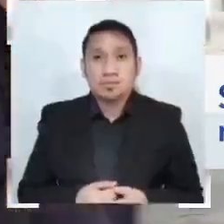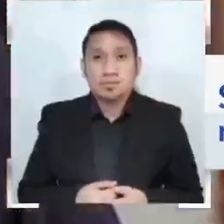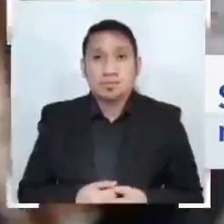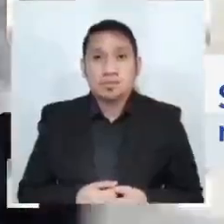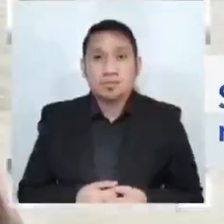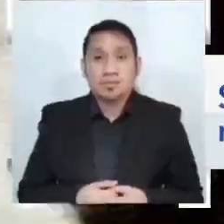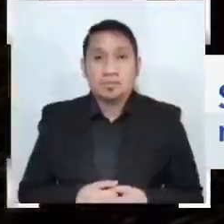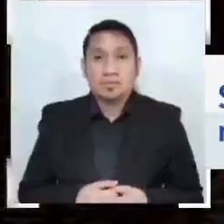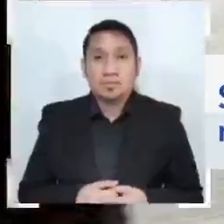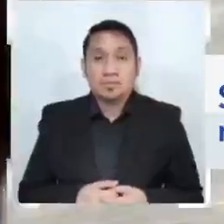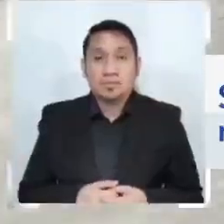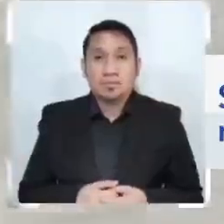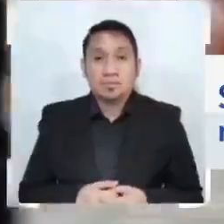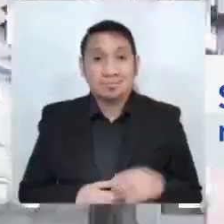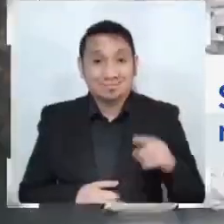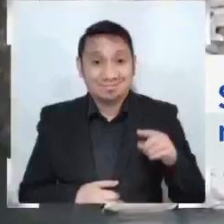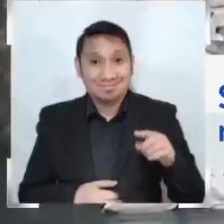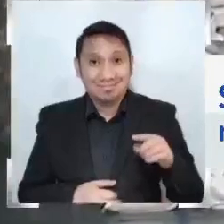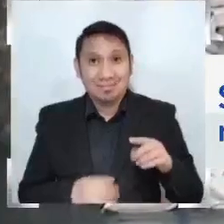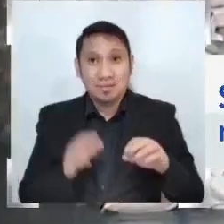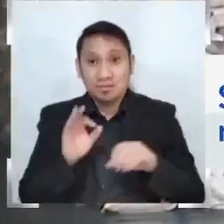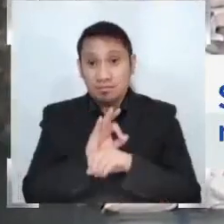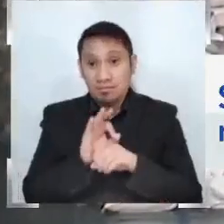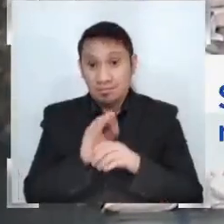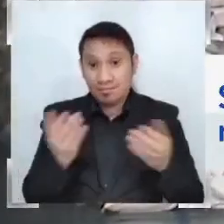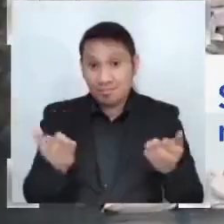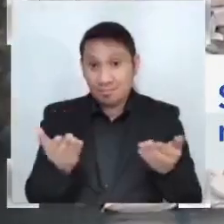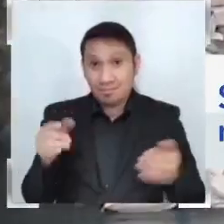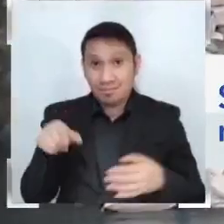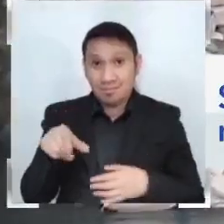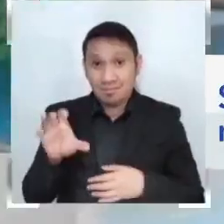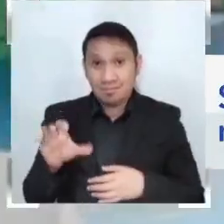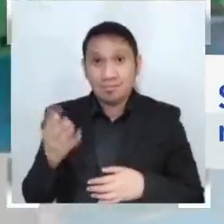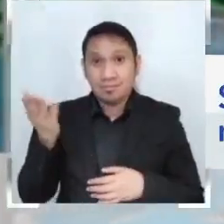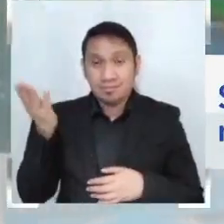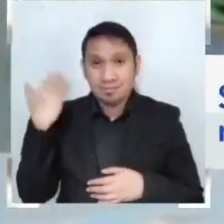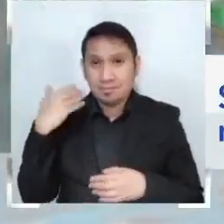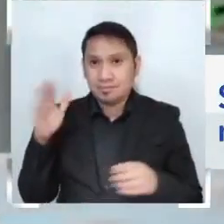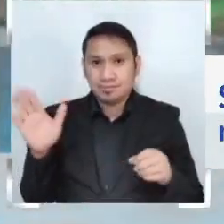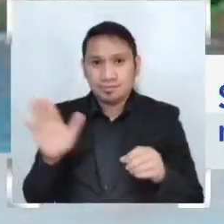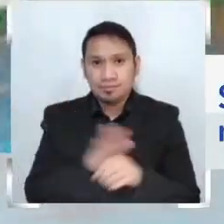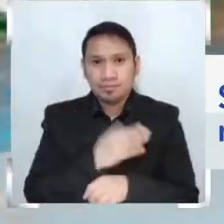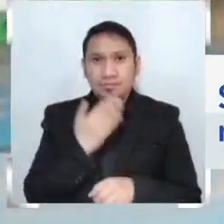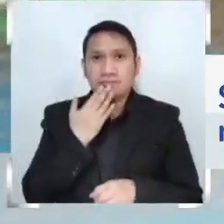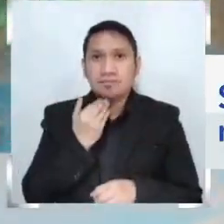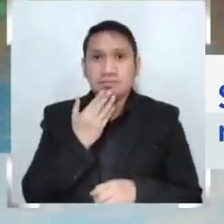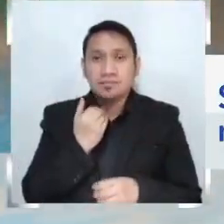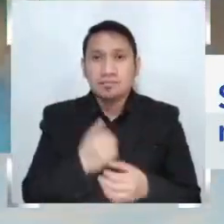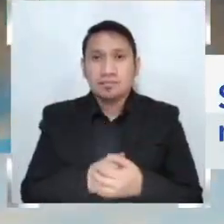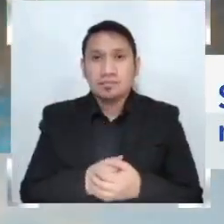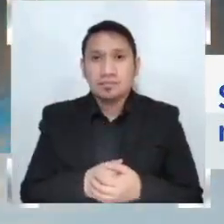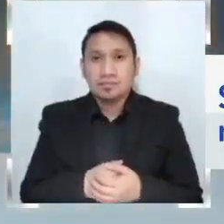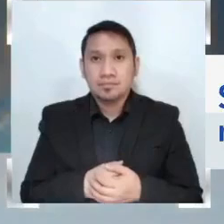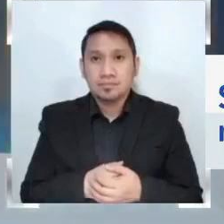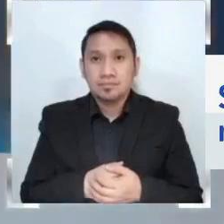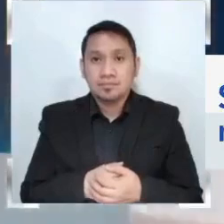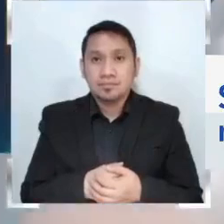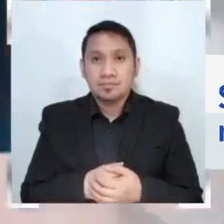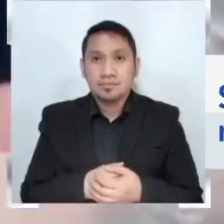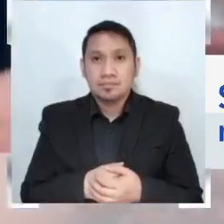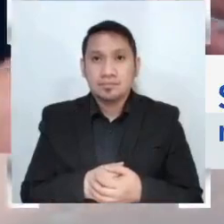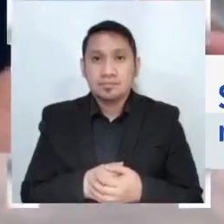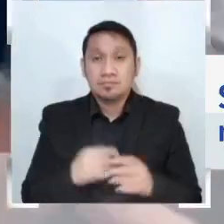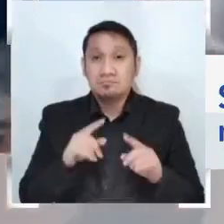Ang warehouse na ito sa Quezon City, punong-puno raw noon ng asukal. Wala silang budegang malaki. Pero